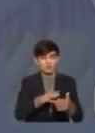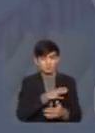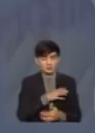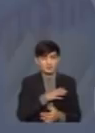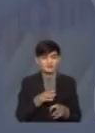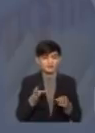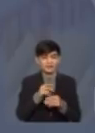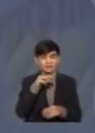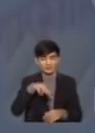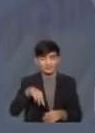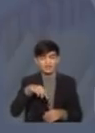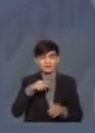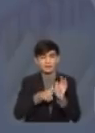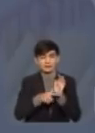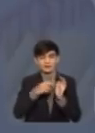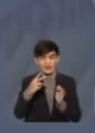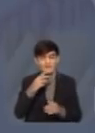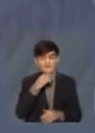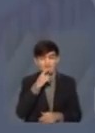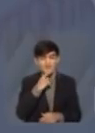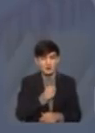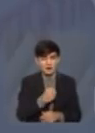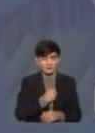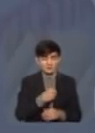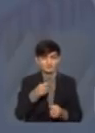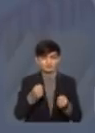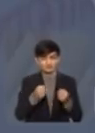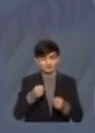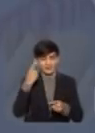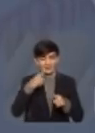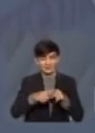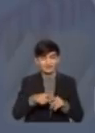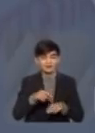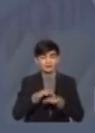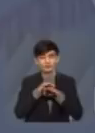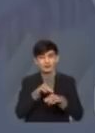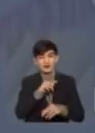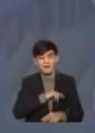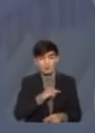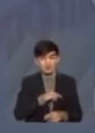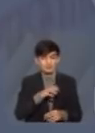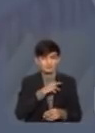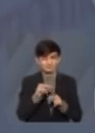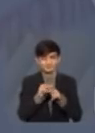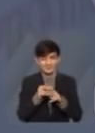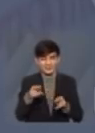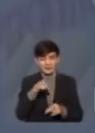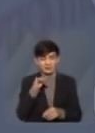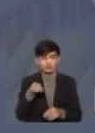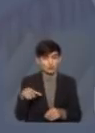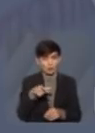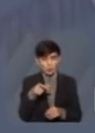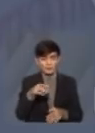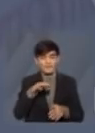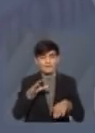Қос бірдей Т-72 әскери техникасын жөндеуге апара жатқан көліктің салмағы да, ұзындығы да жол ережесінің